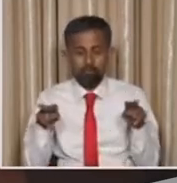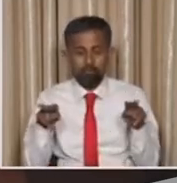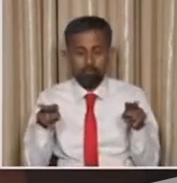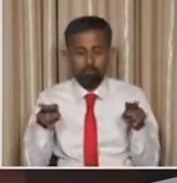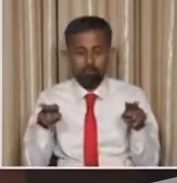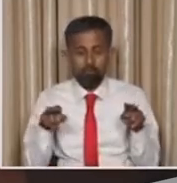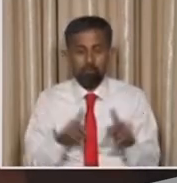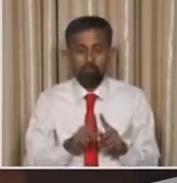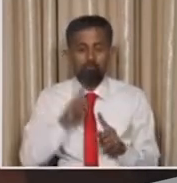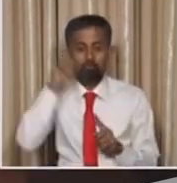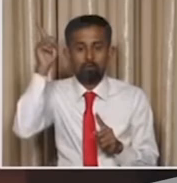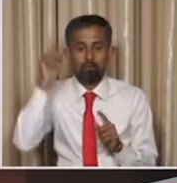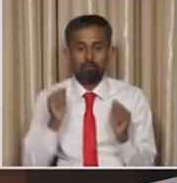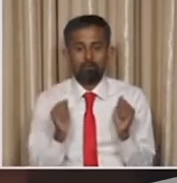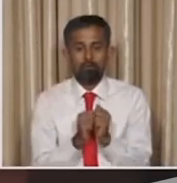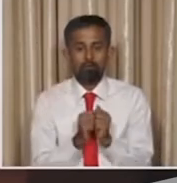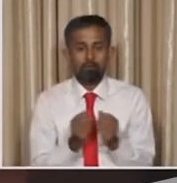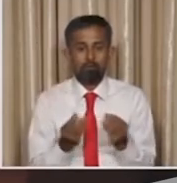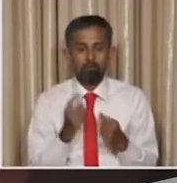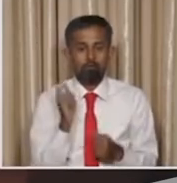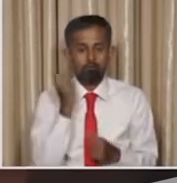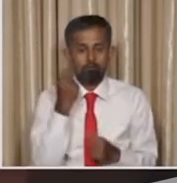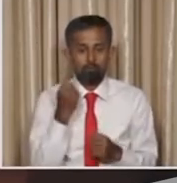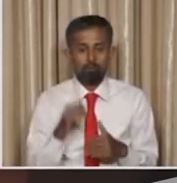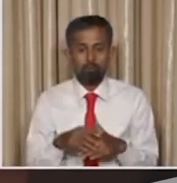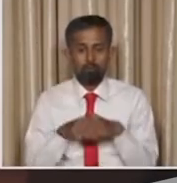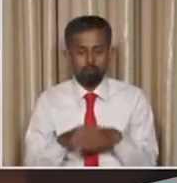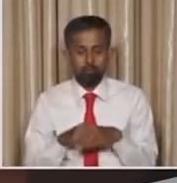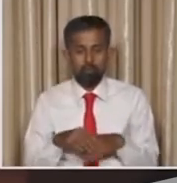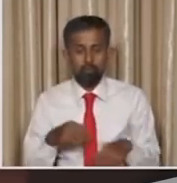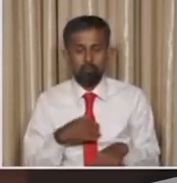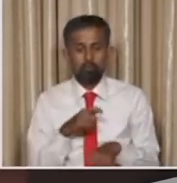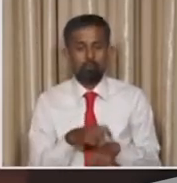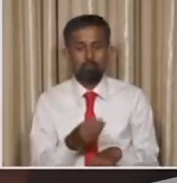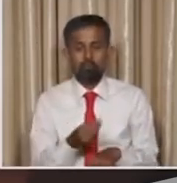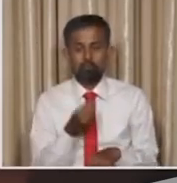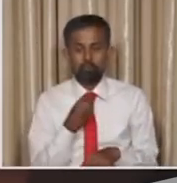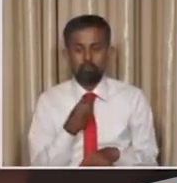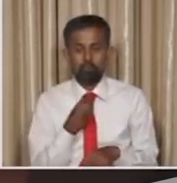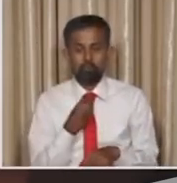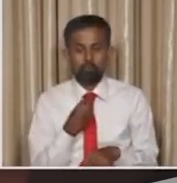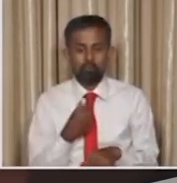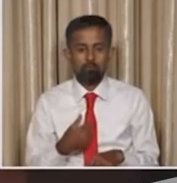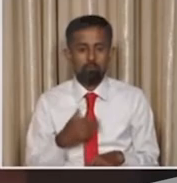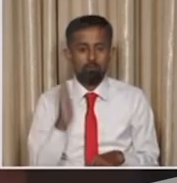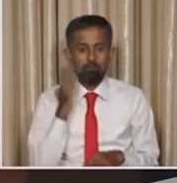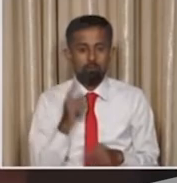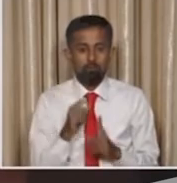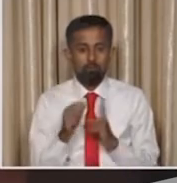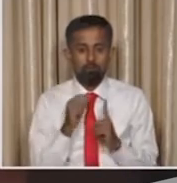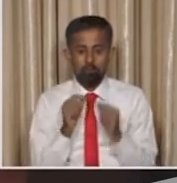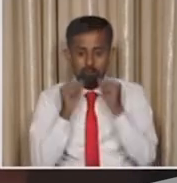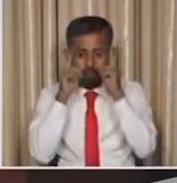ස්පේස් ගමනේ ලැබපු ජයග්‍රහණයට සුබපතන්න මට අවස්ථාව ලබා දුන්නා. මම විශේෂයෙන්ම මේ පාර්ලිමේන්තුව